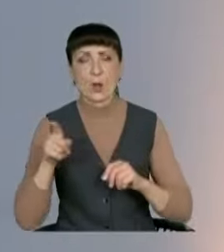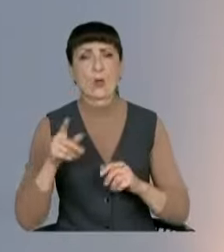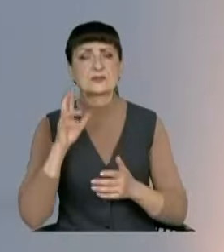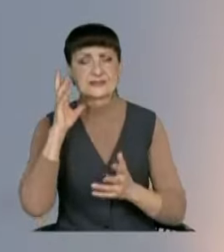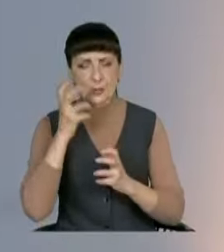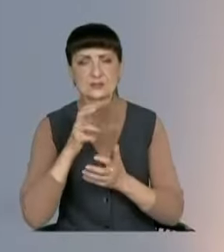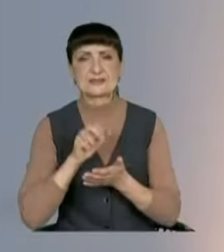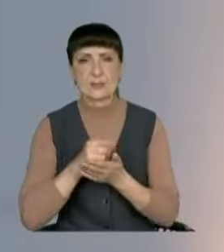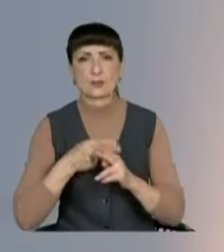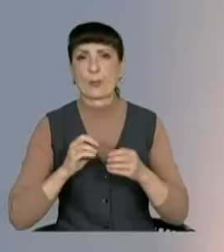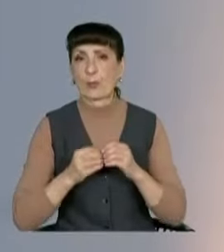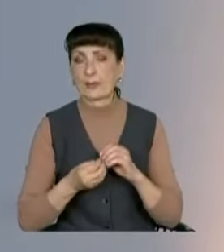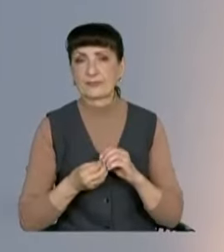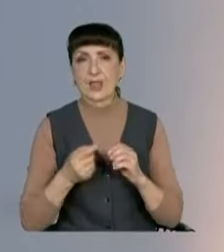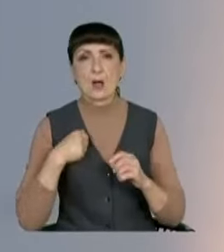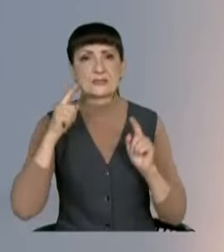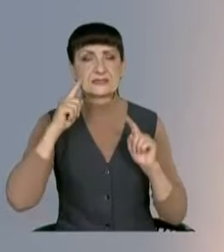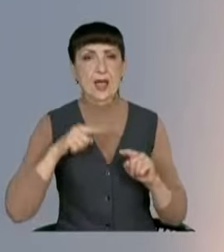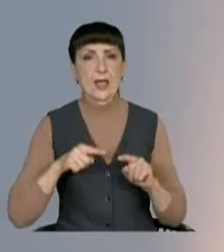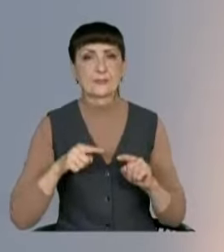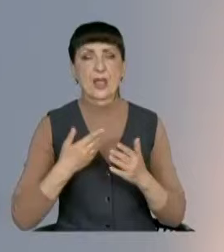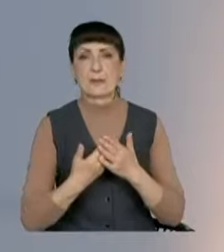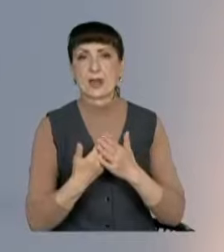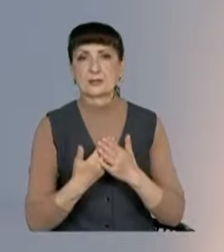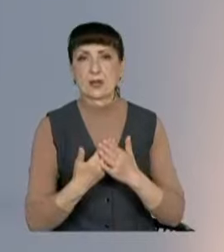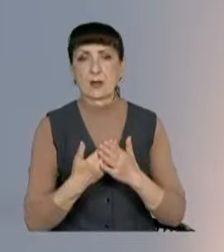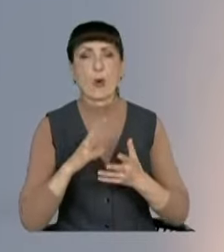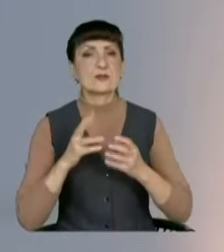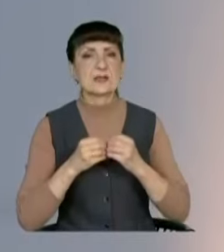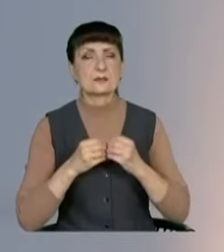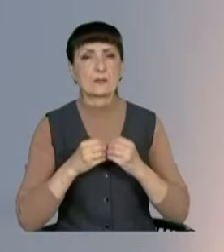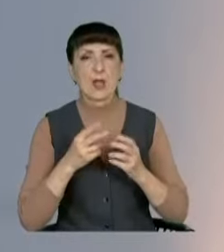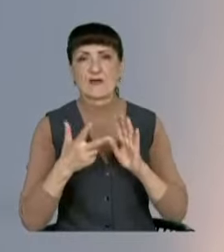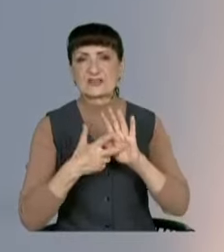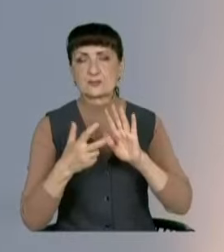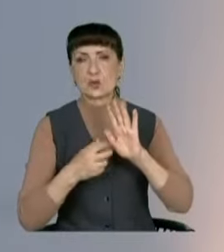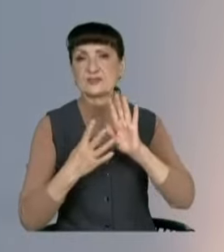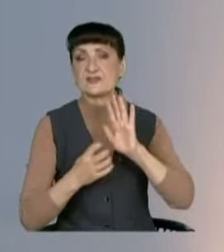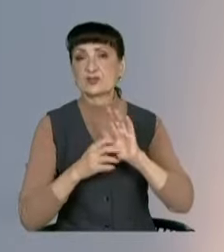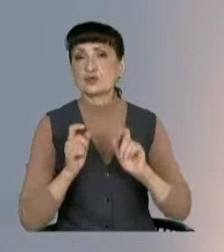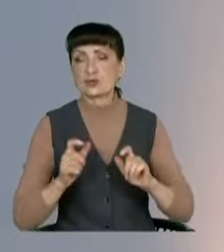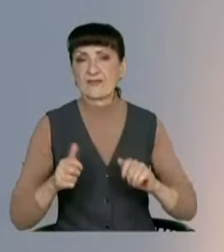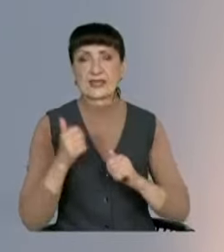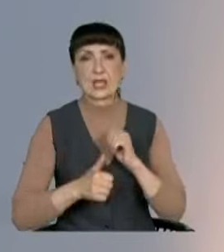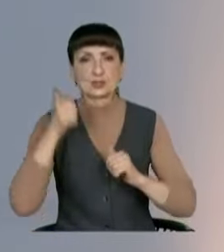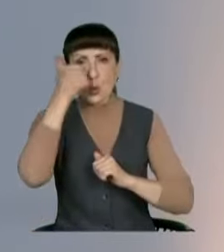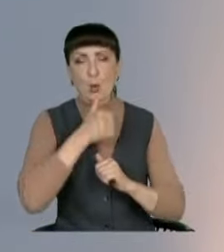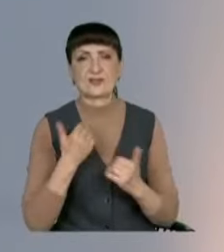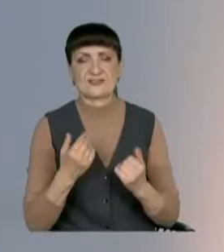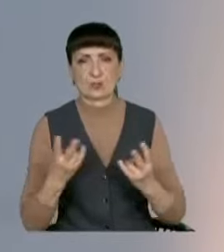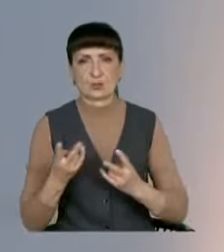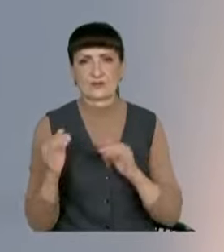занимается этой проблемой. Как мы знаем, где-то порядка, по оценке специалистов, 800-900 человек ежегодно надо